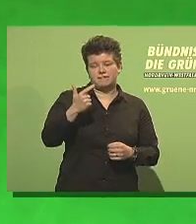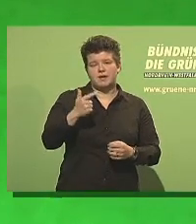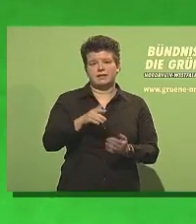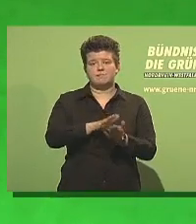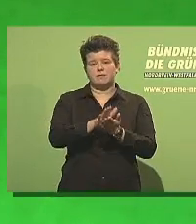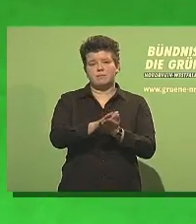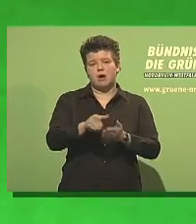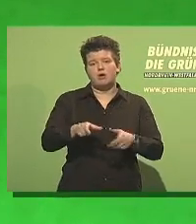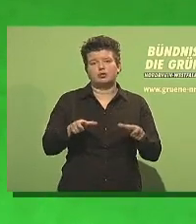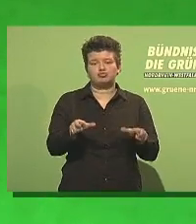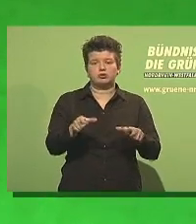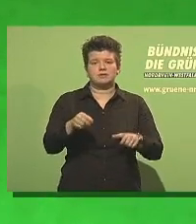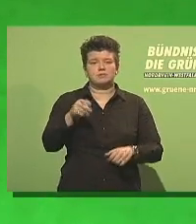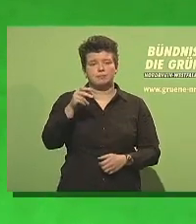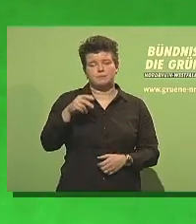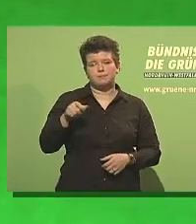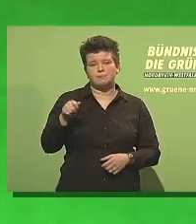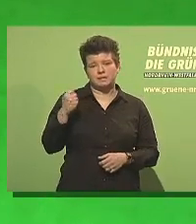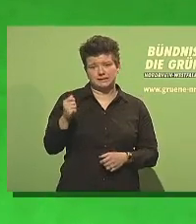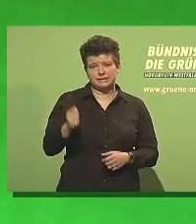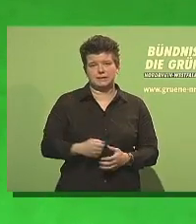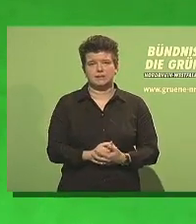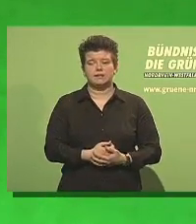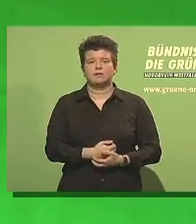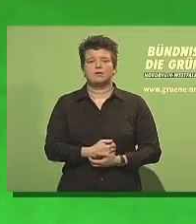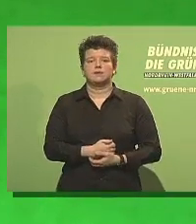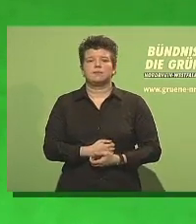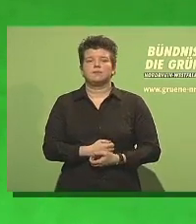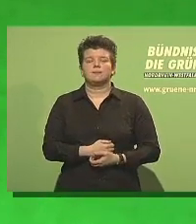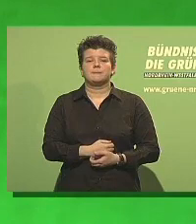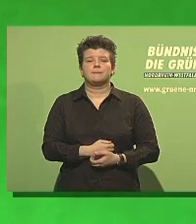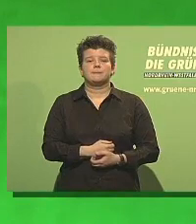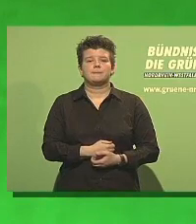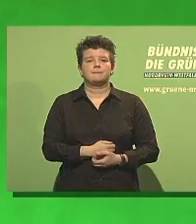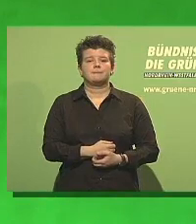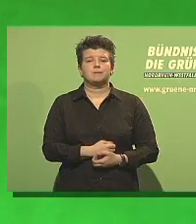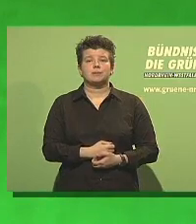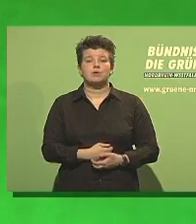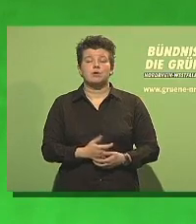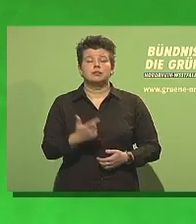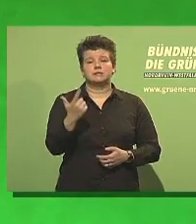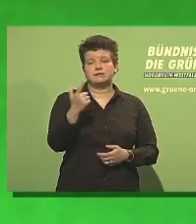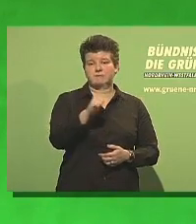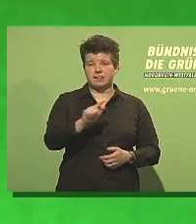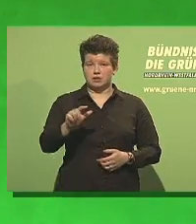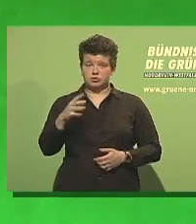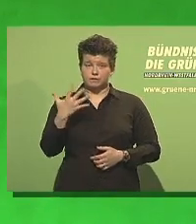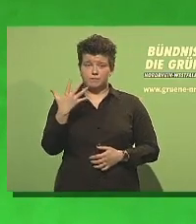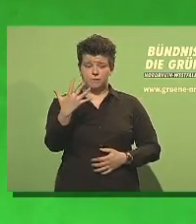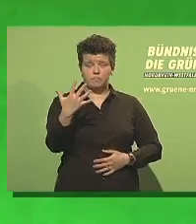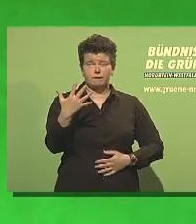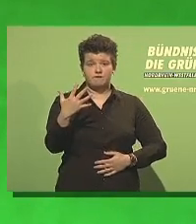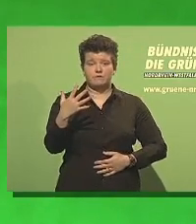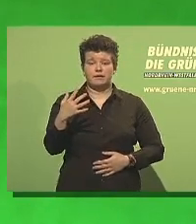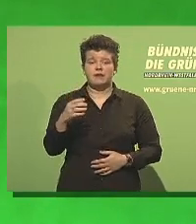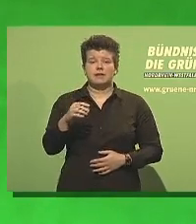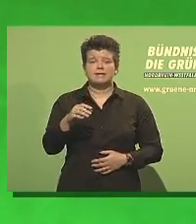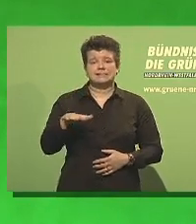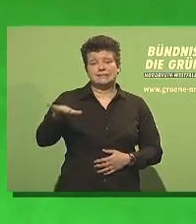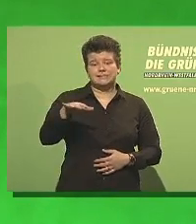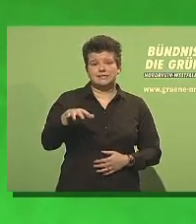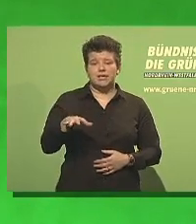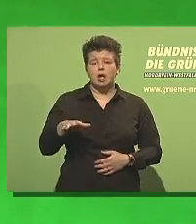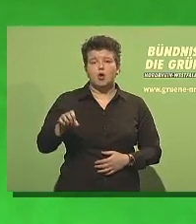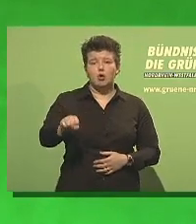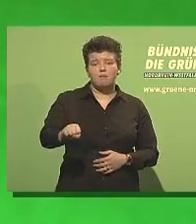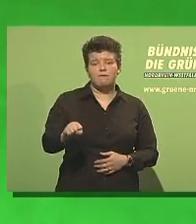was ist passiert? 2005 haben Seehofer und Aigner diese grüne Landwirtschaftspolitik konterkariert. Sie